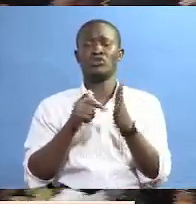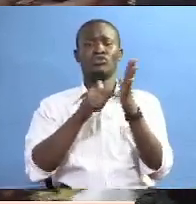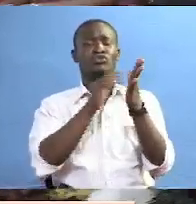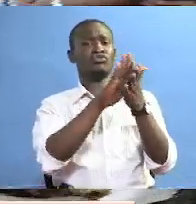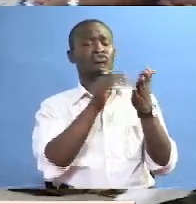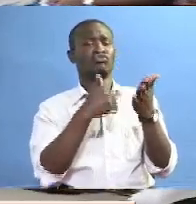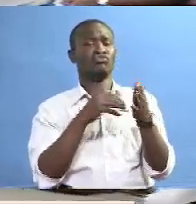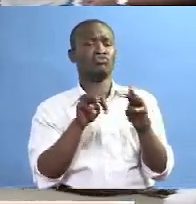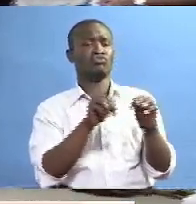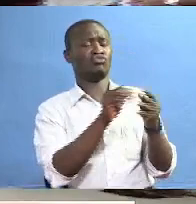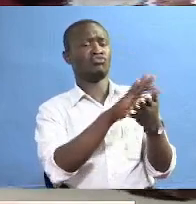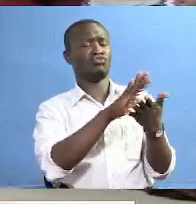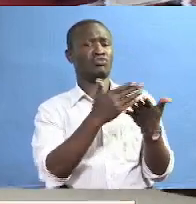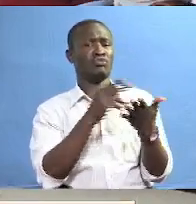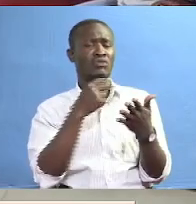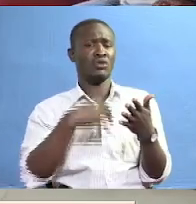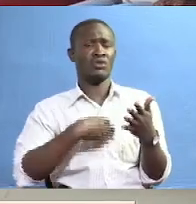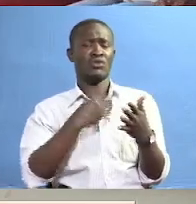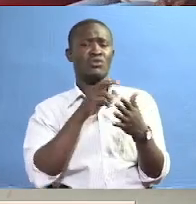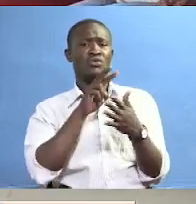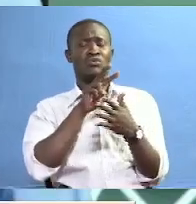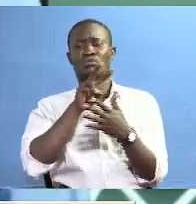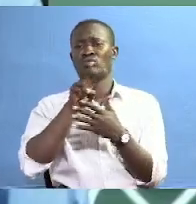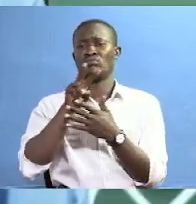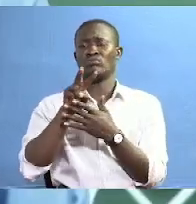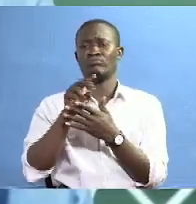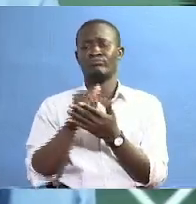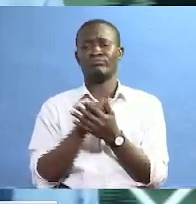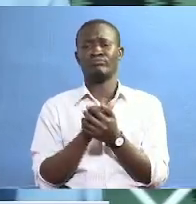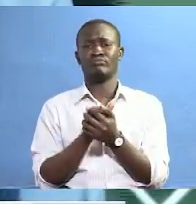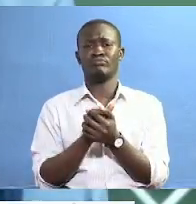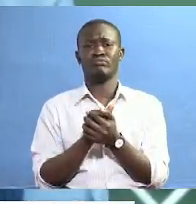wa mitindo na miondoko machoni pa wageni na mahakimu mbalimbali.